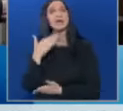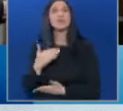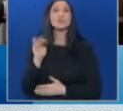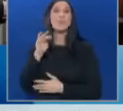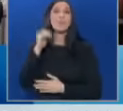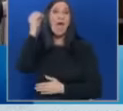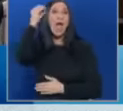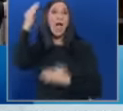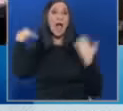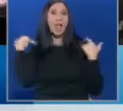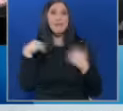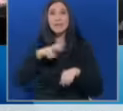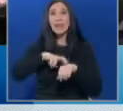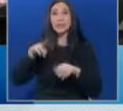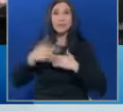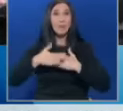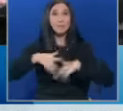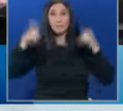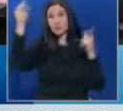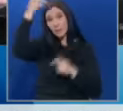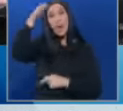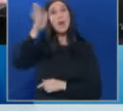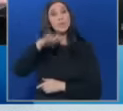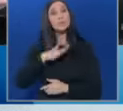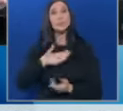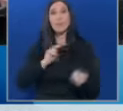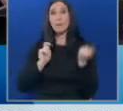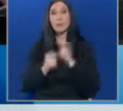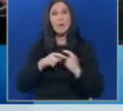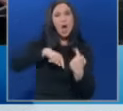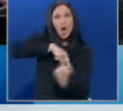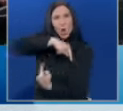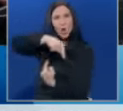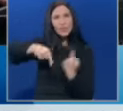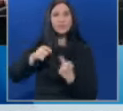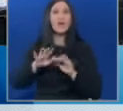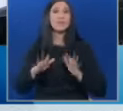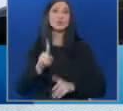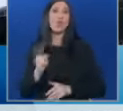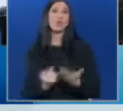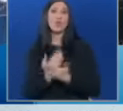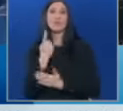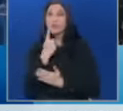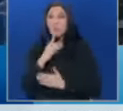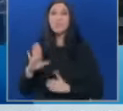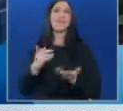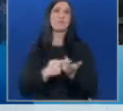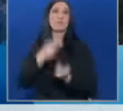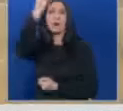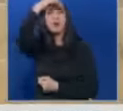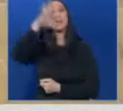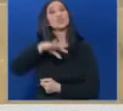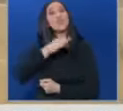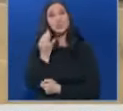от ПП-ДБ. След това ще има промяна, ротация, нещото, което е ново и за първи път в България. България ще се